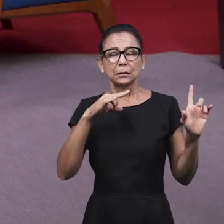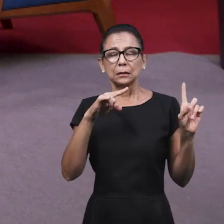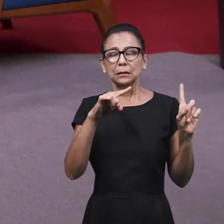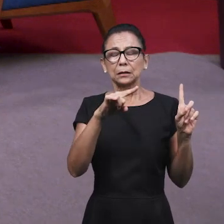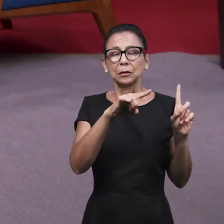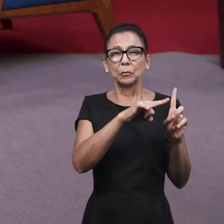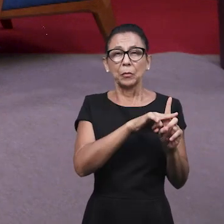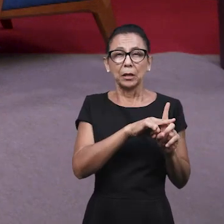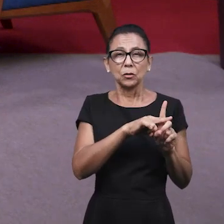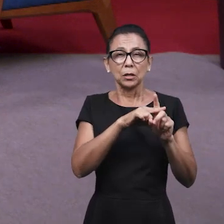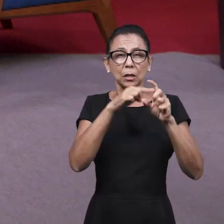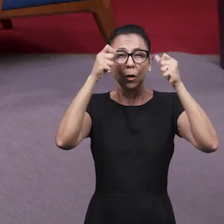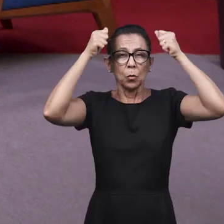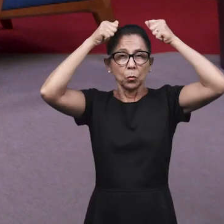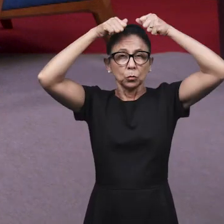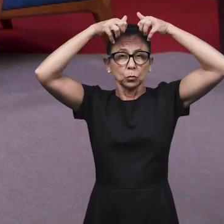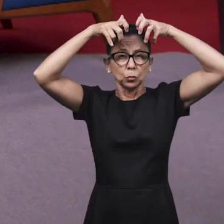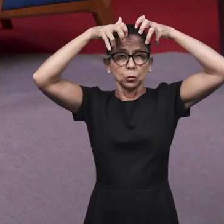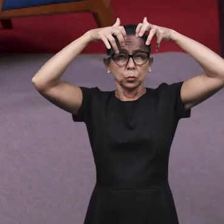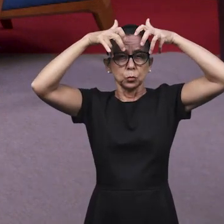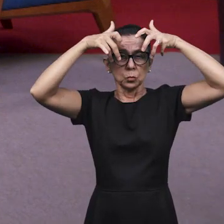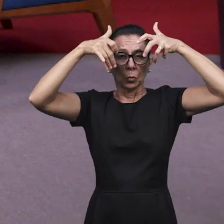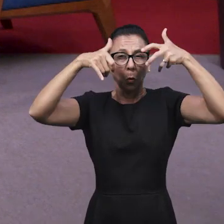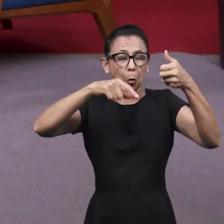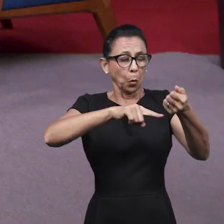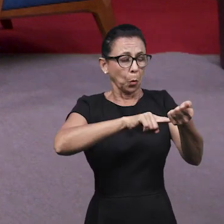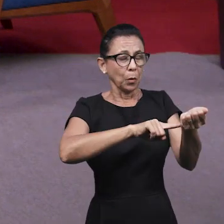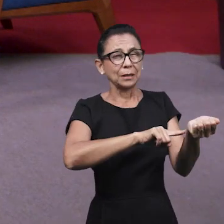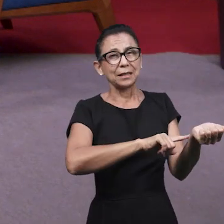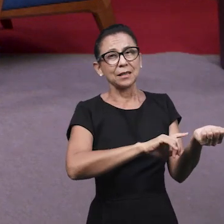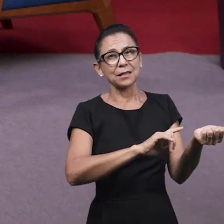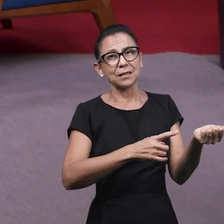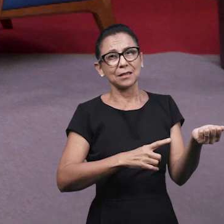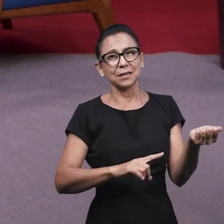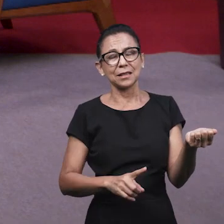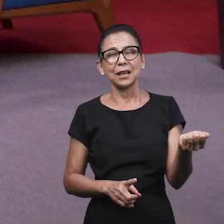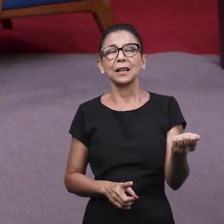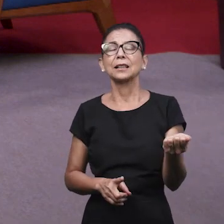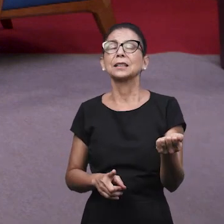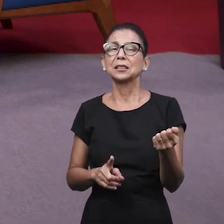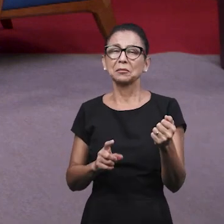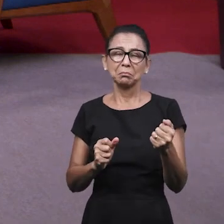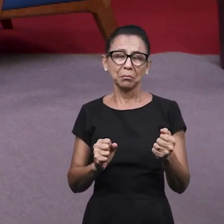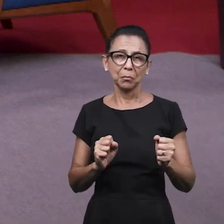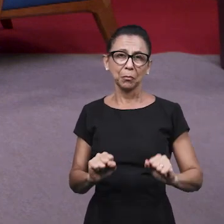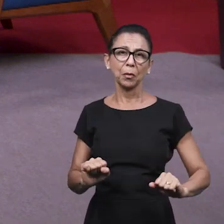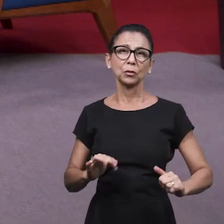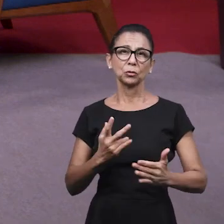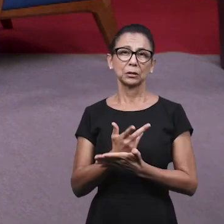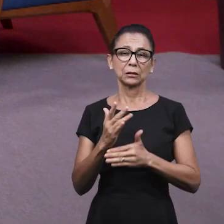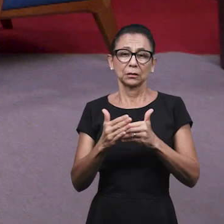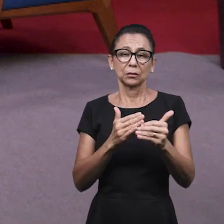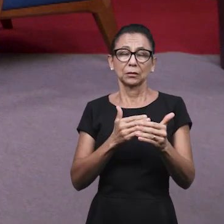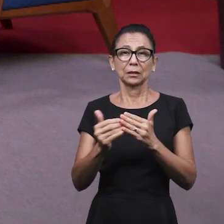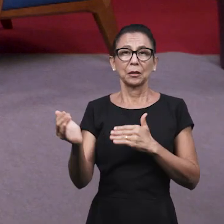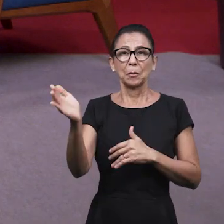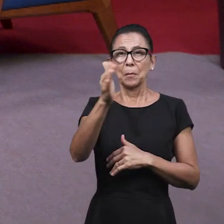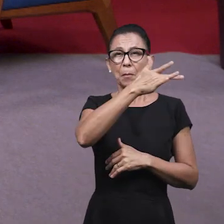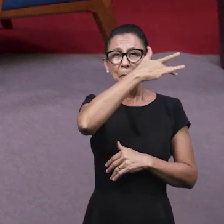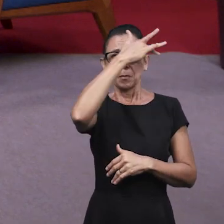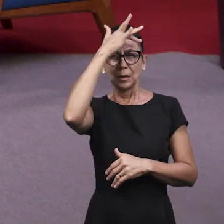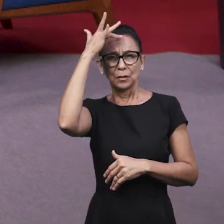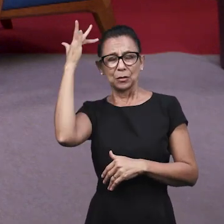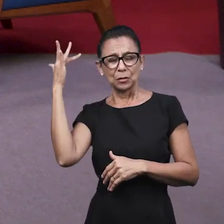mort, il a même sué du sang, transpiré du sang, une condition